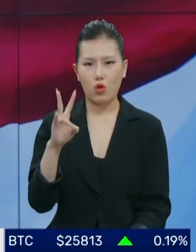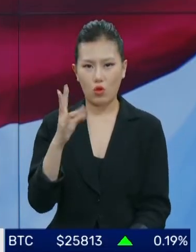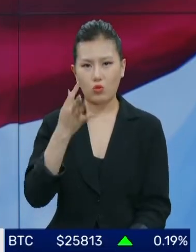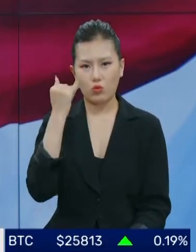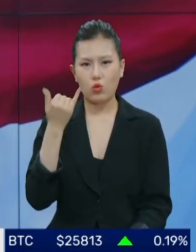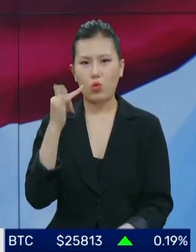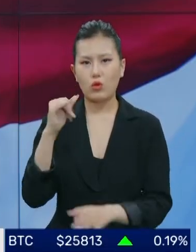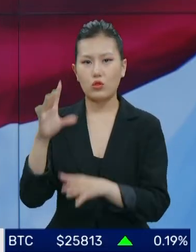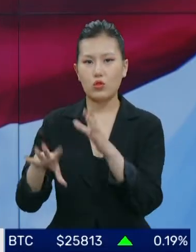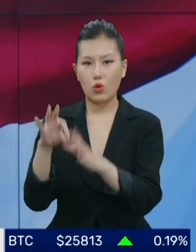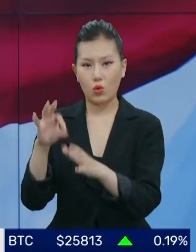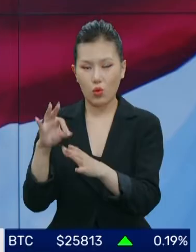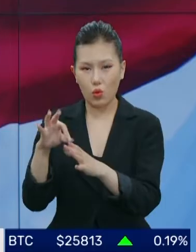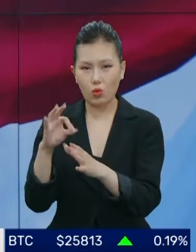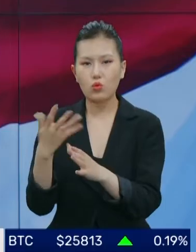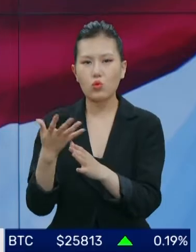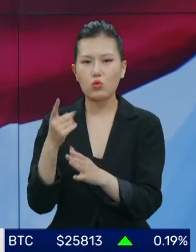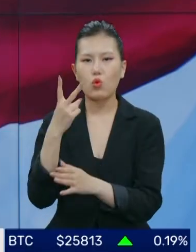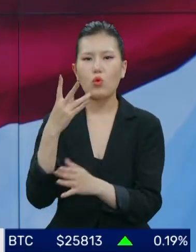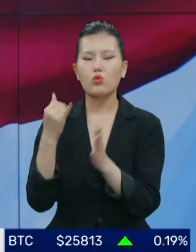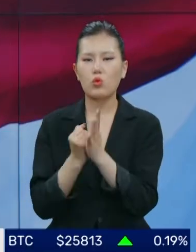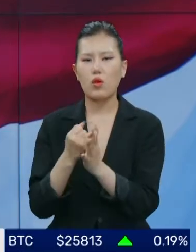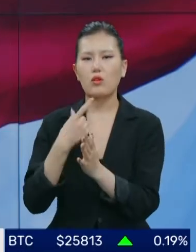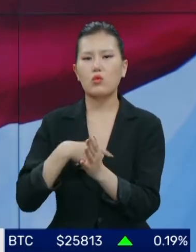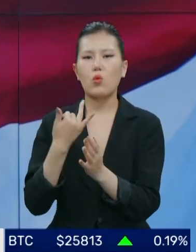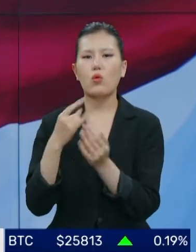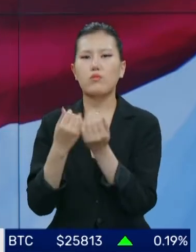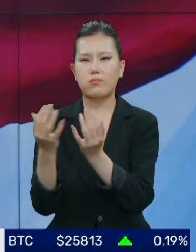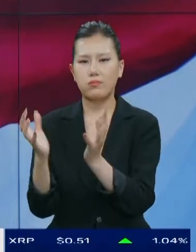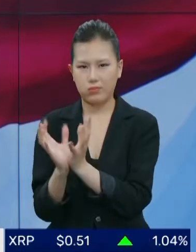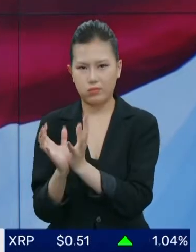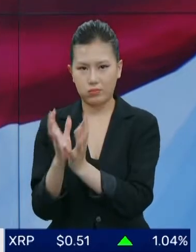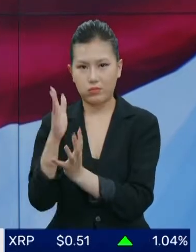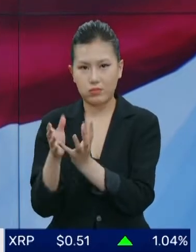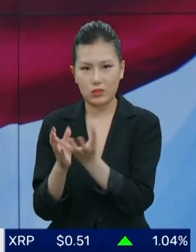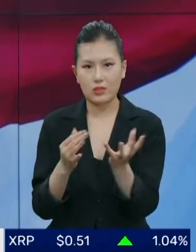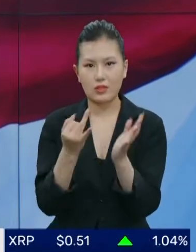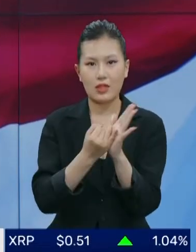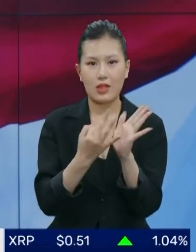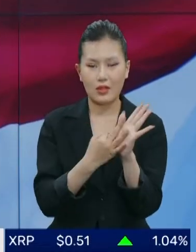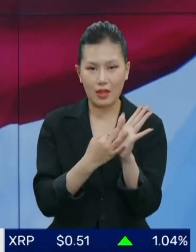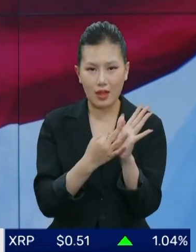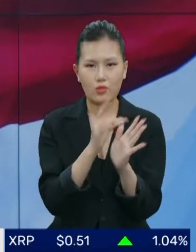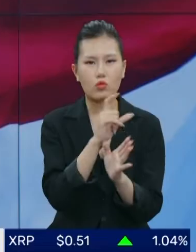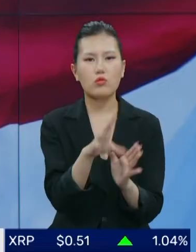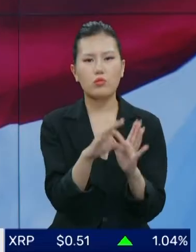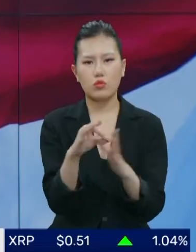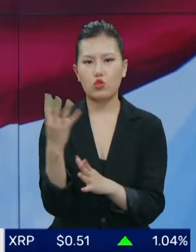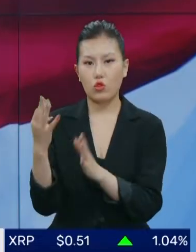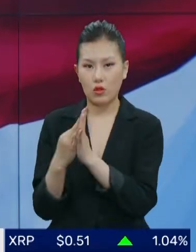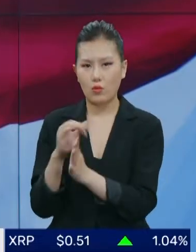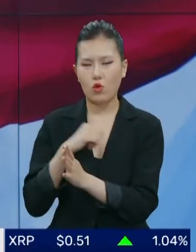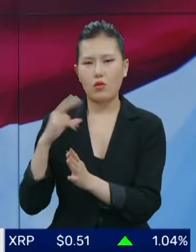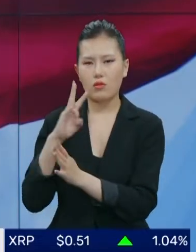сонгуулиар 126 гишүүнтэй болно. За 78 гишүүн тойргоос 48 гишүүн намын жигсаалтаар сонгогдоно.